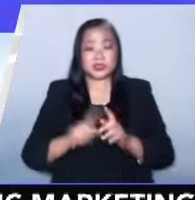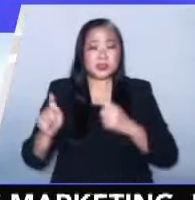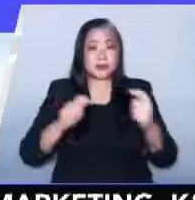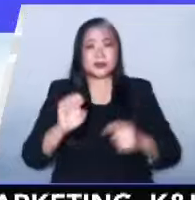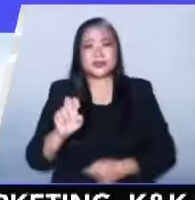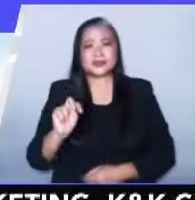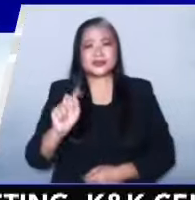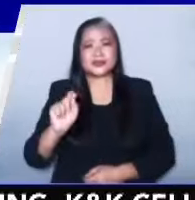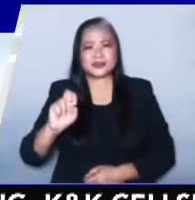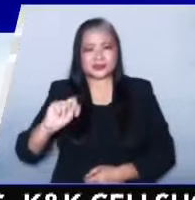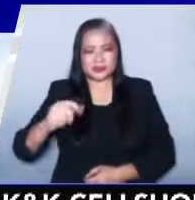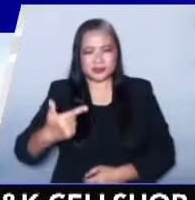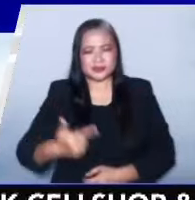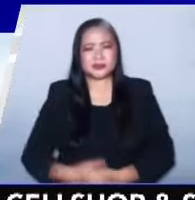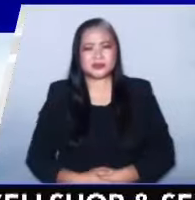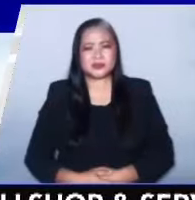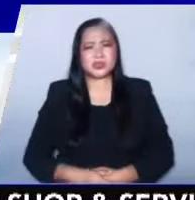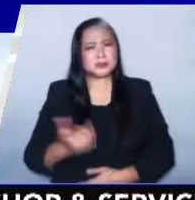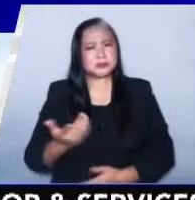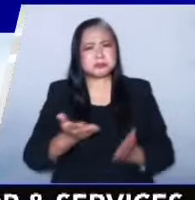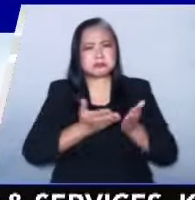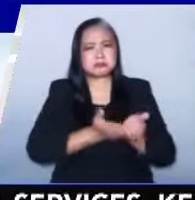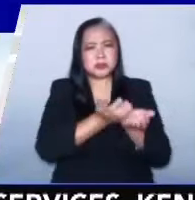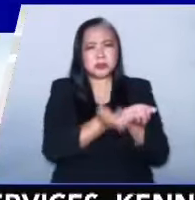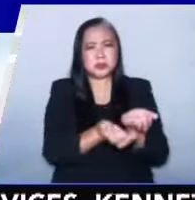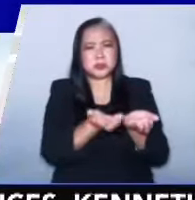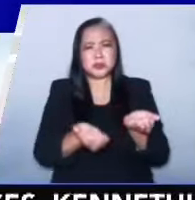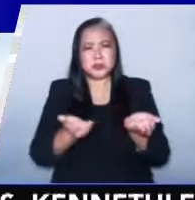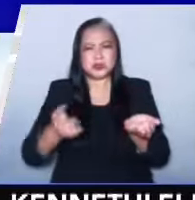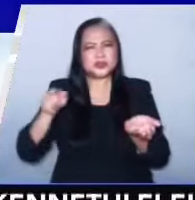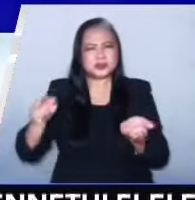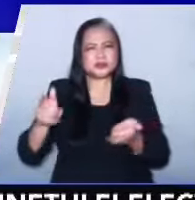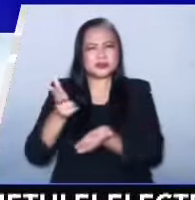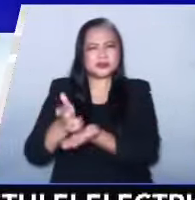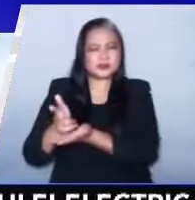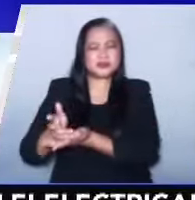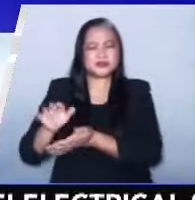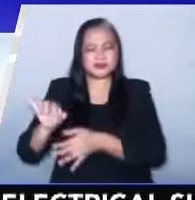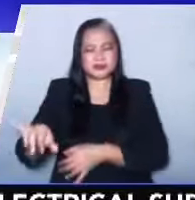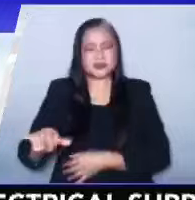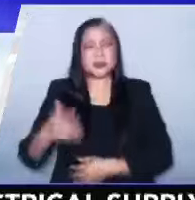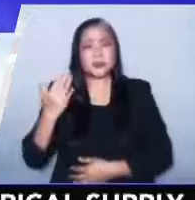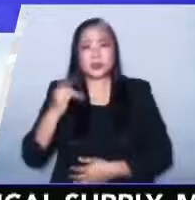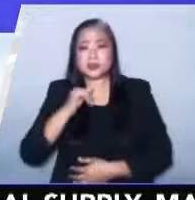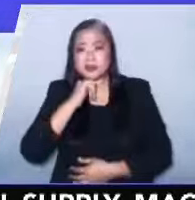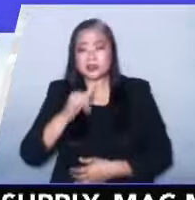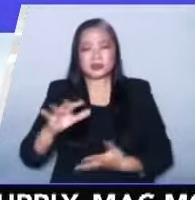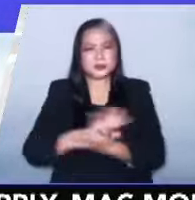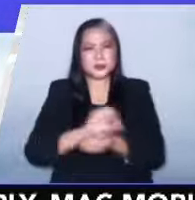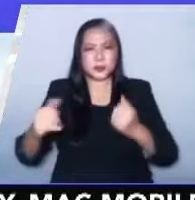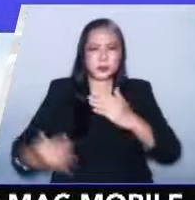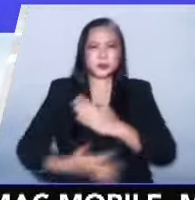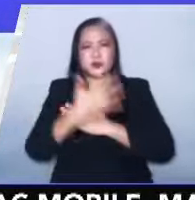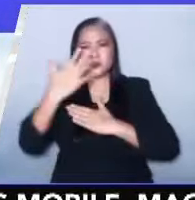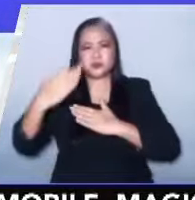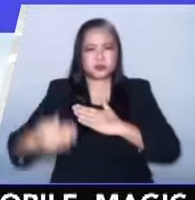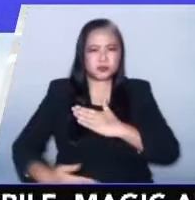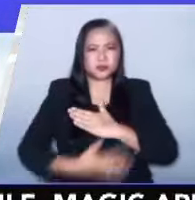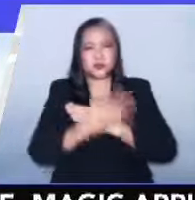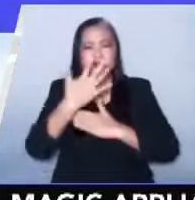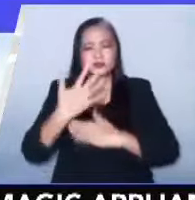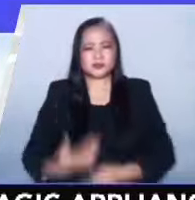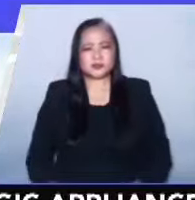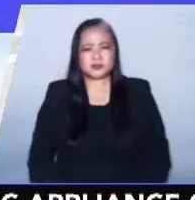Nakahilera lang ang kanilang mga bangka sa mataas na bahagi ng dalampasigan para hindi masira ng malalakas na hampas ng alon. Sa